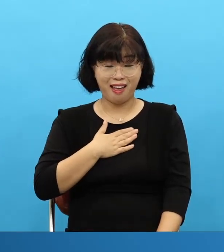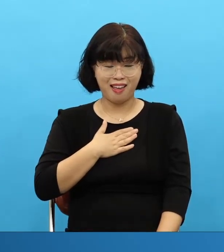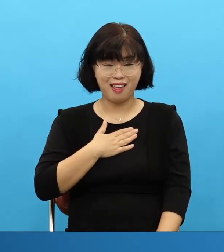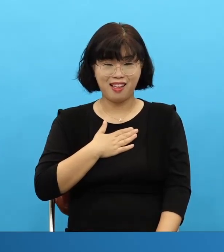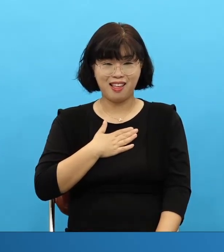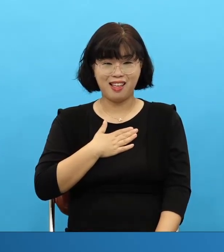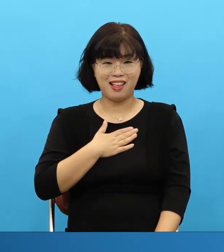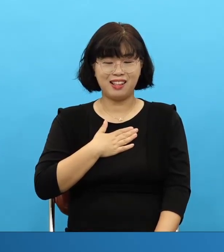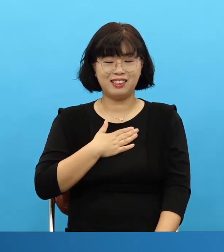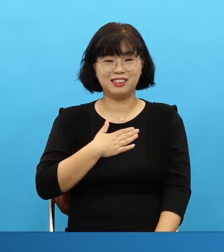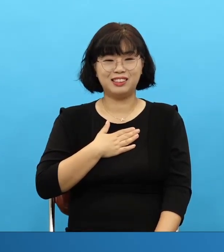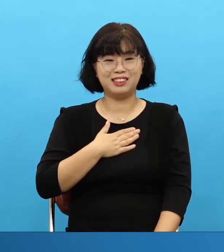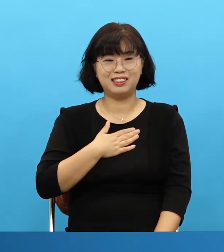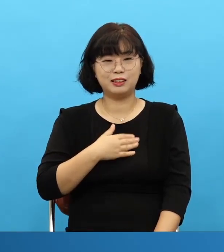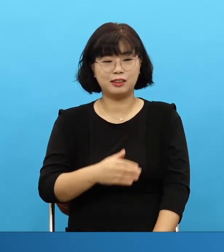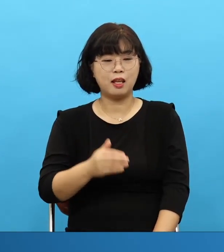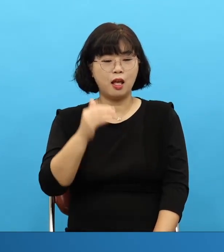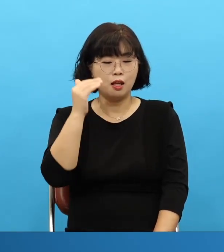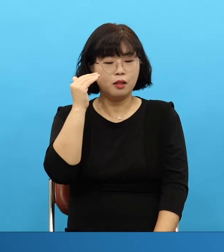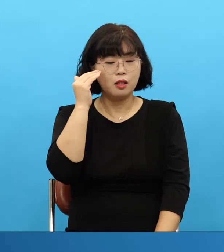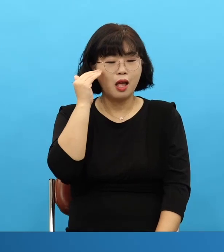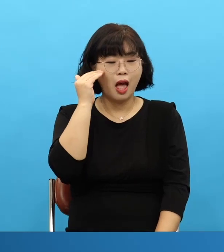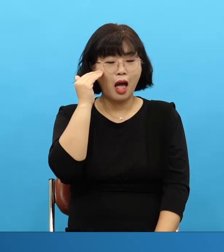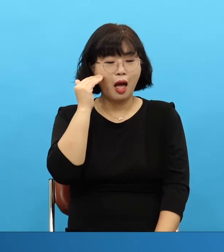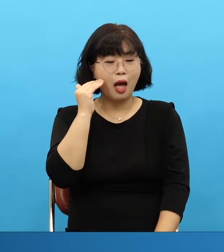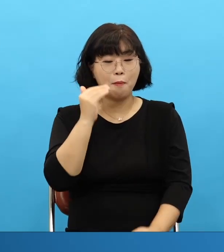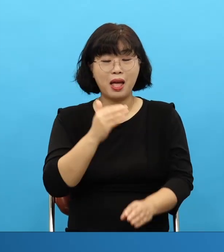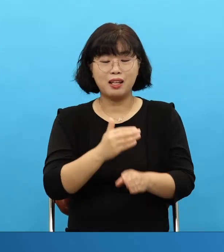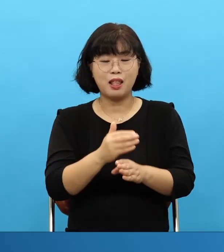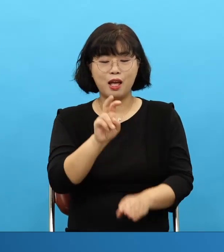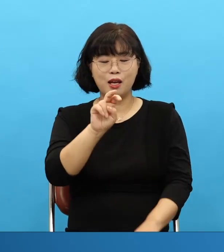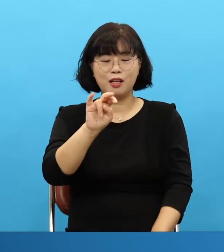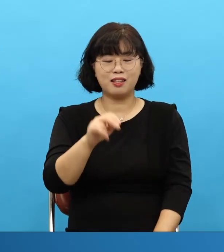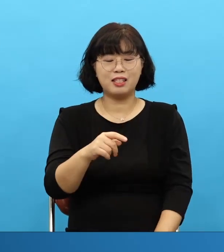sermon, but one of the candidates, Lee Jae-myung, 제